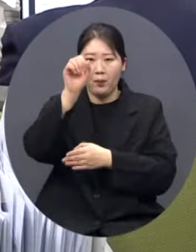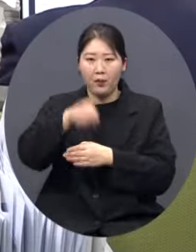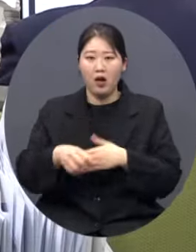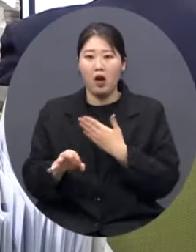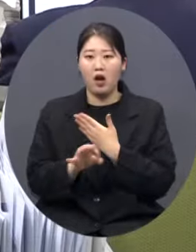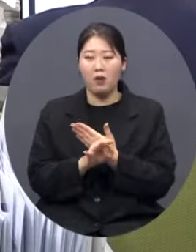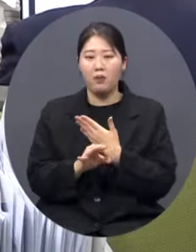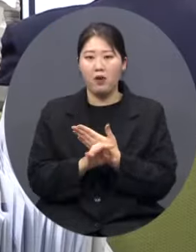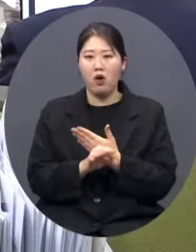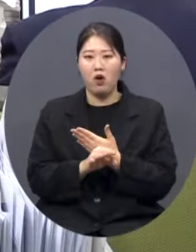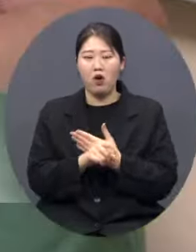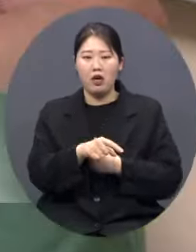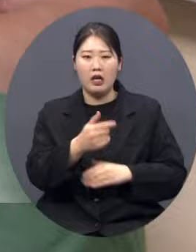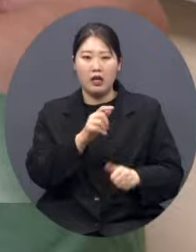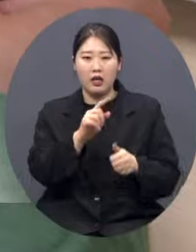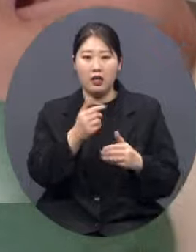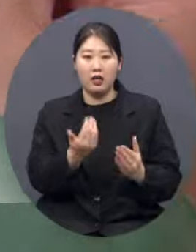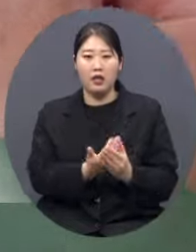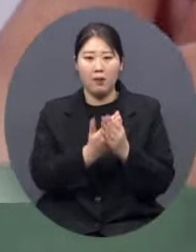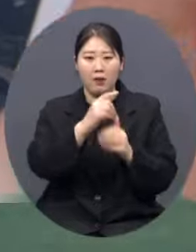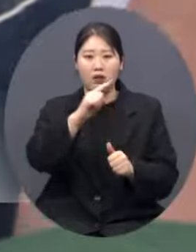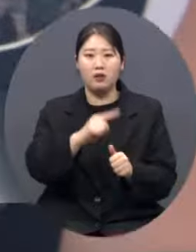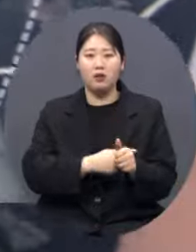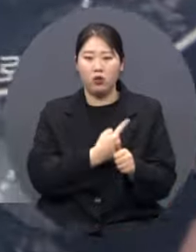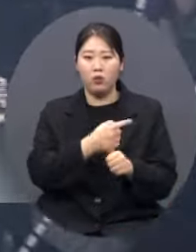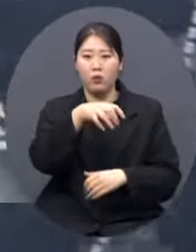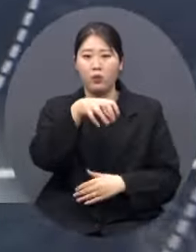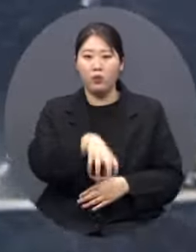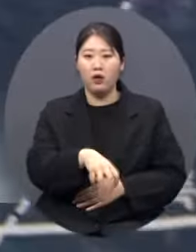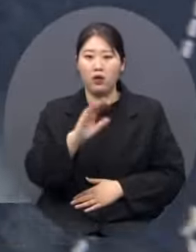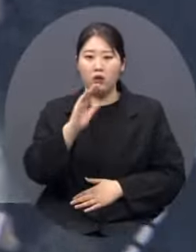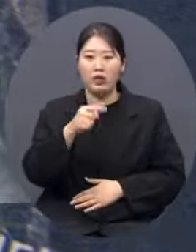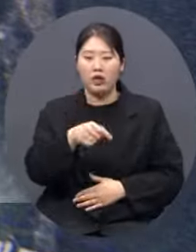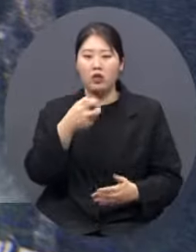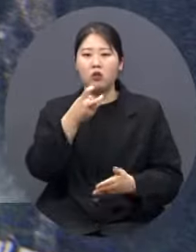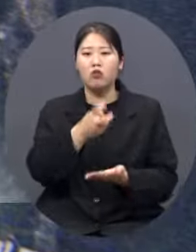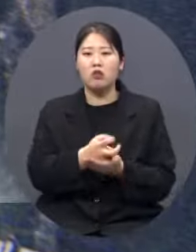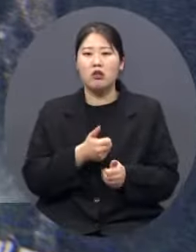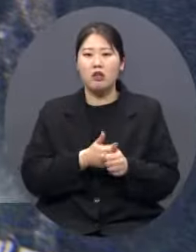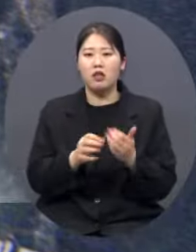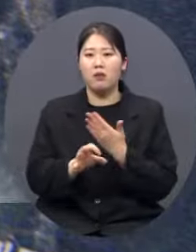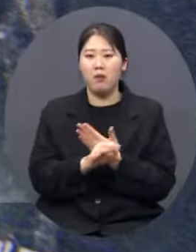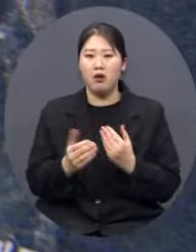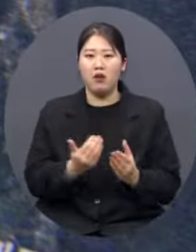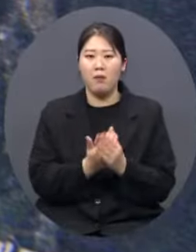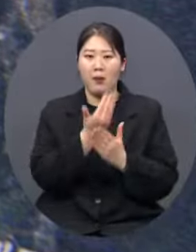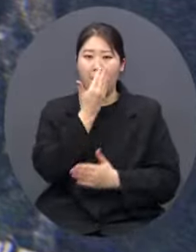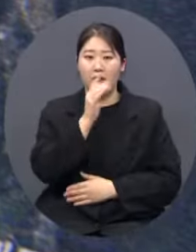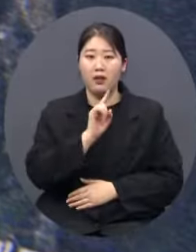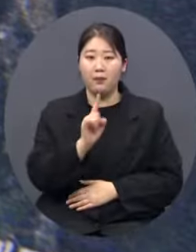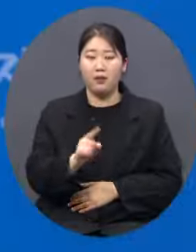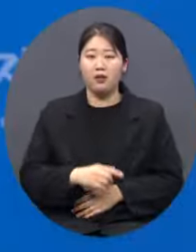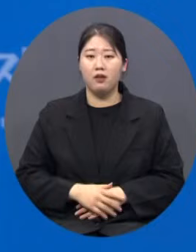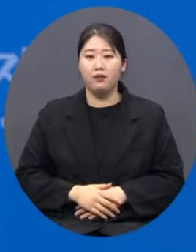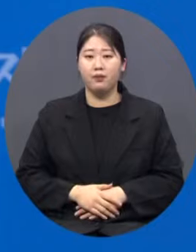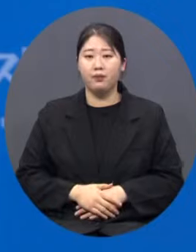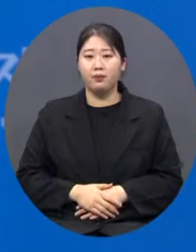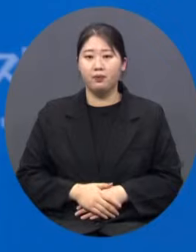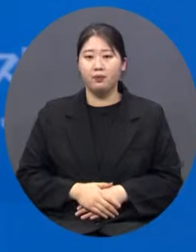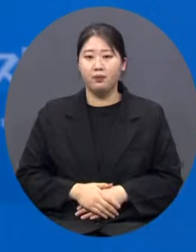지능 식으로 자동적으로 지정되는데이 규정을 적용하면 개발이 가능하다는 것입니다